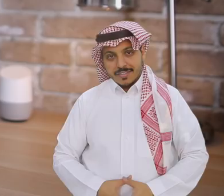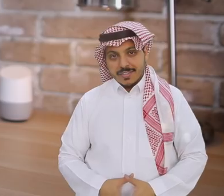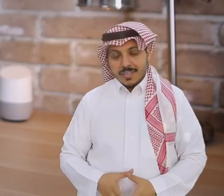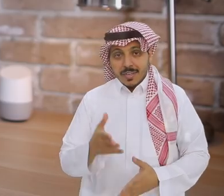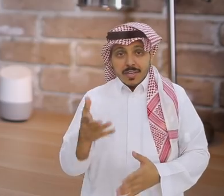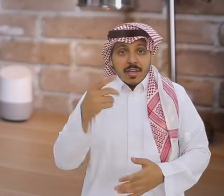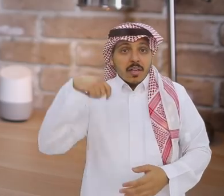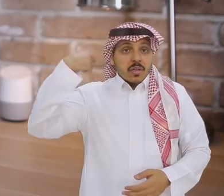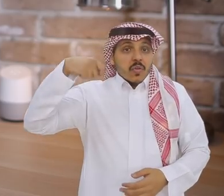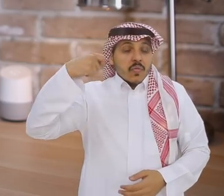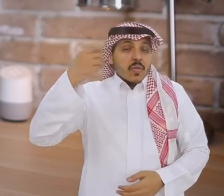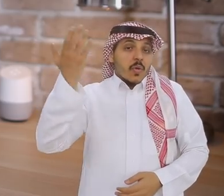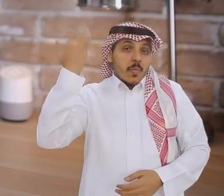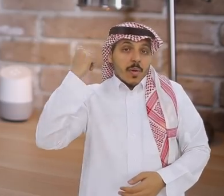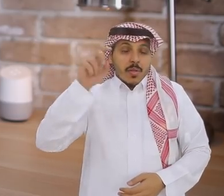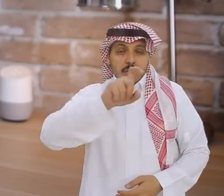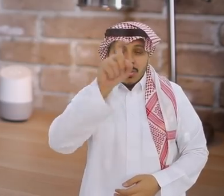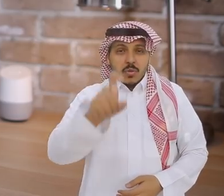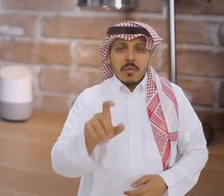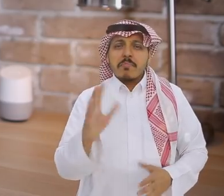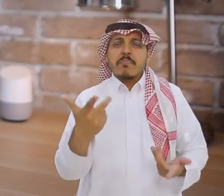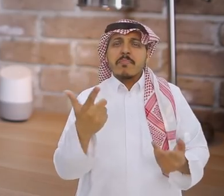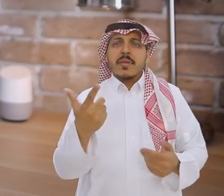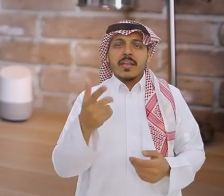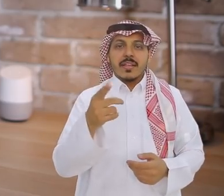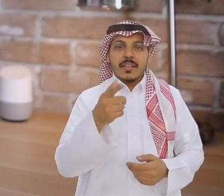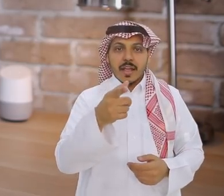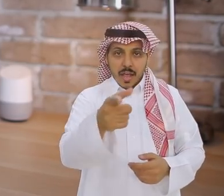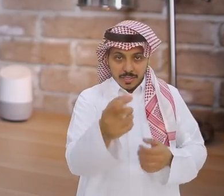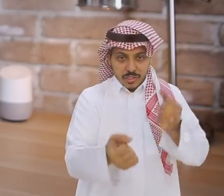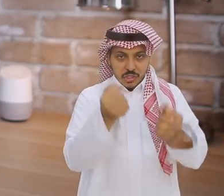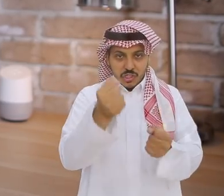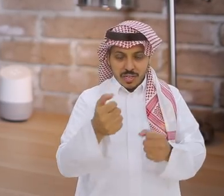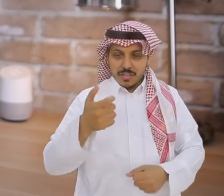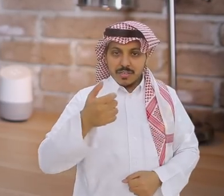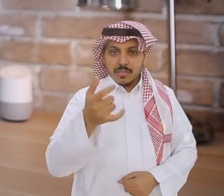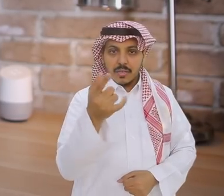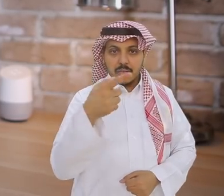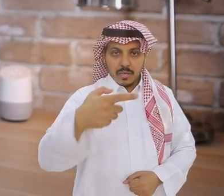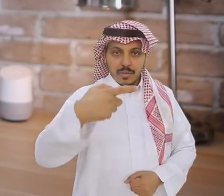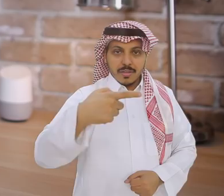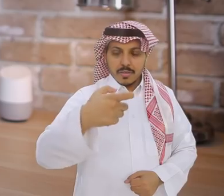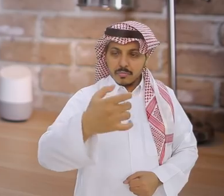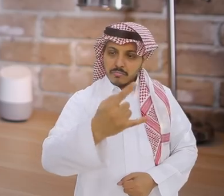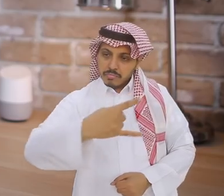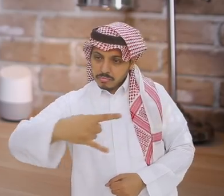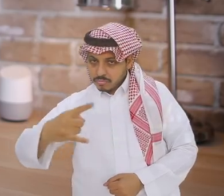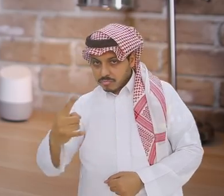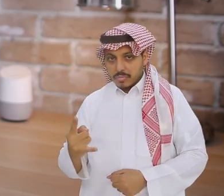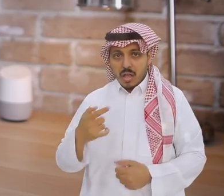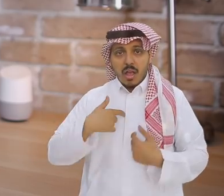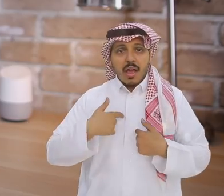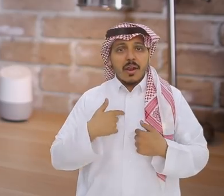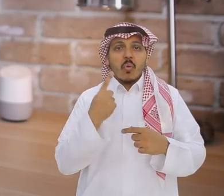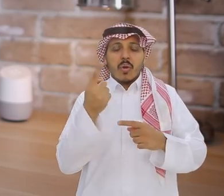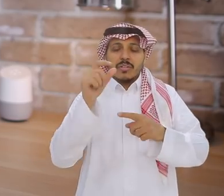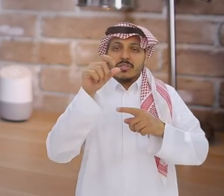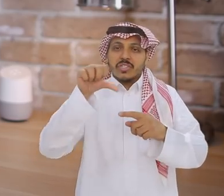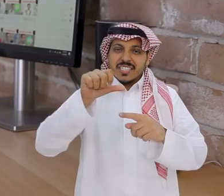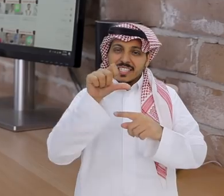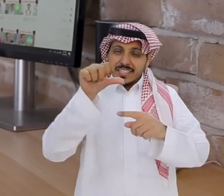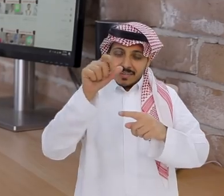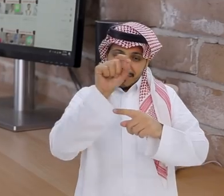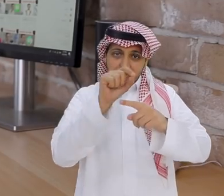استفتاءاتنا في الحلقة الماضية لما قلنا لكم أنت تستخدم ميزة الركن التلقائي، 91% قال أنه ما في سيارة